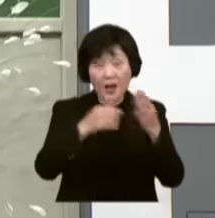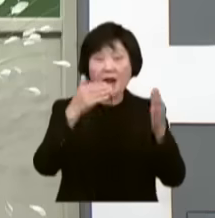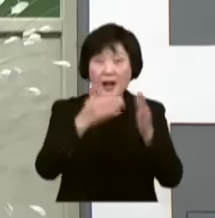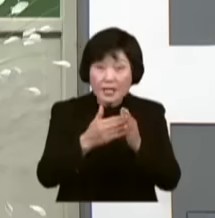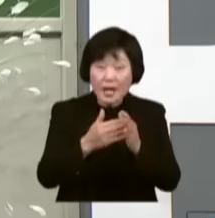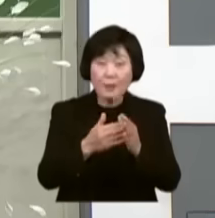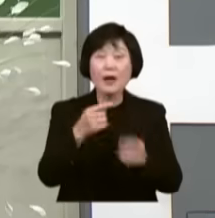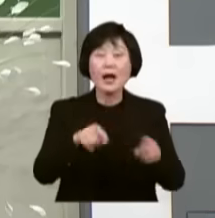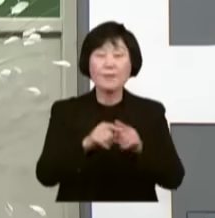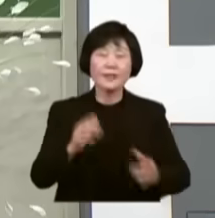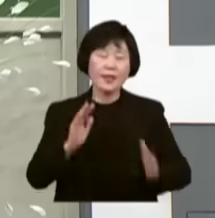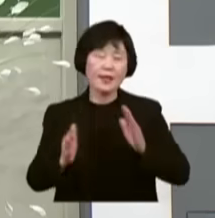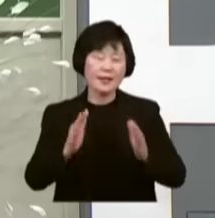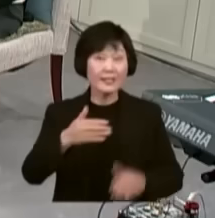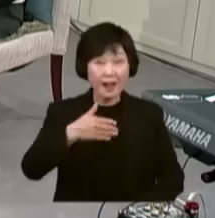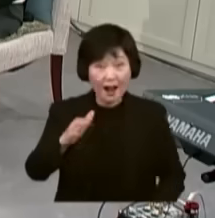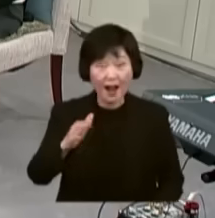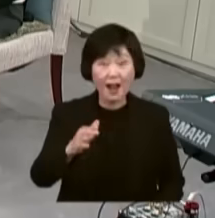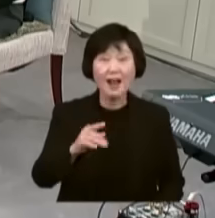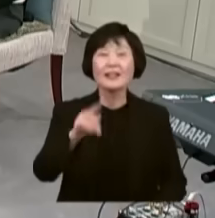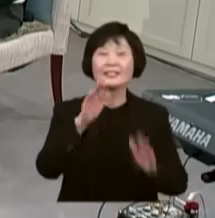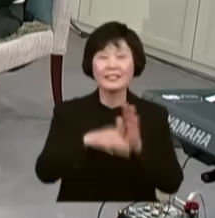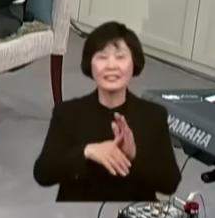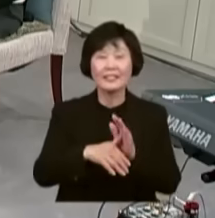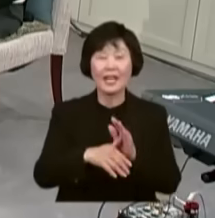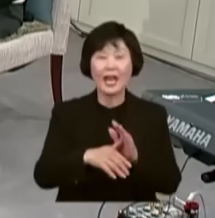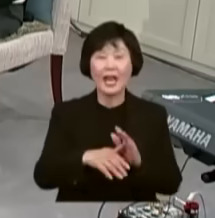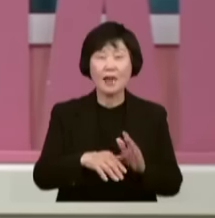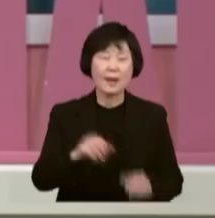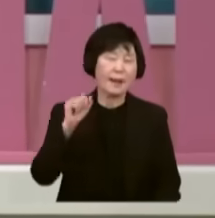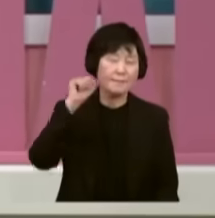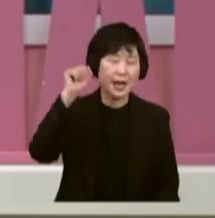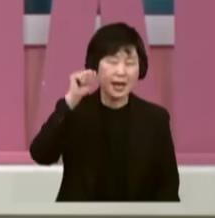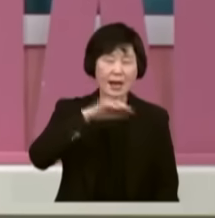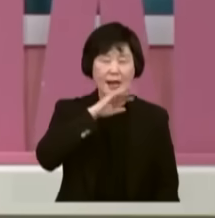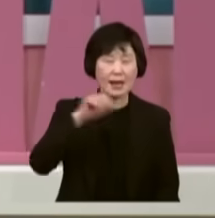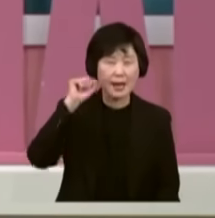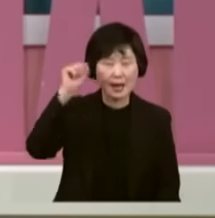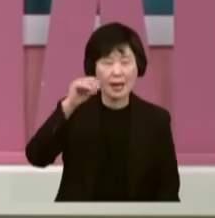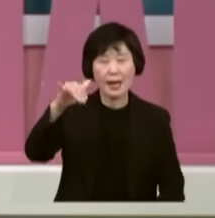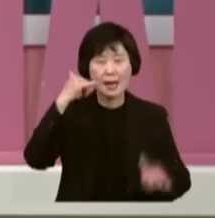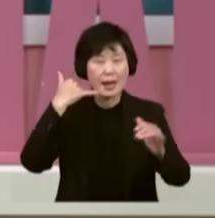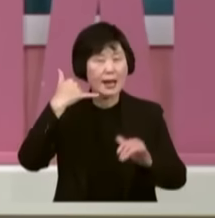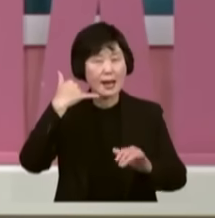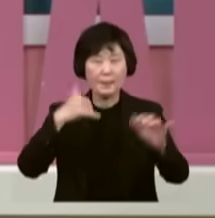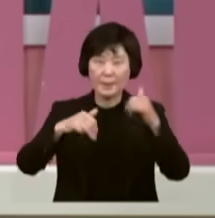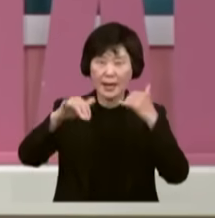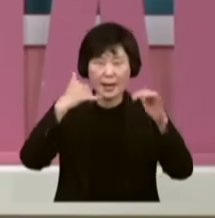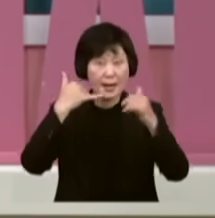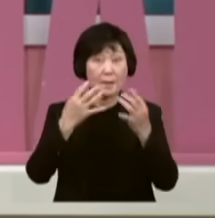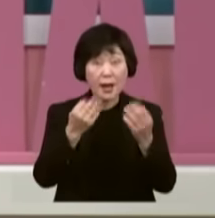같이 뛰는 거야. 그러다가 N번부로 항의 전화가 많이 왔죠. 지각한다. 좀 빨리 해달라. 아니 세상에